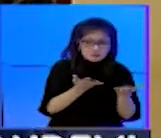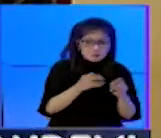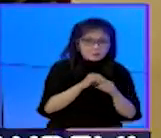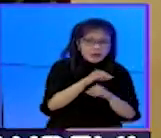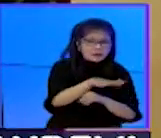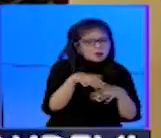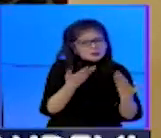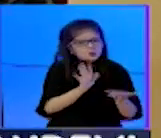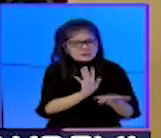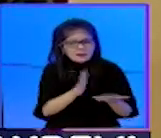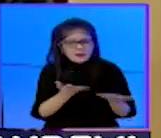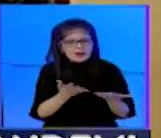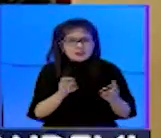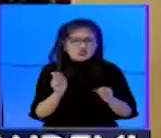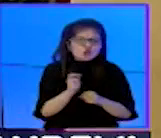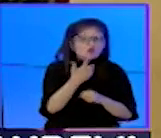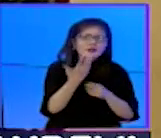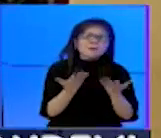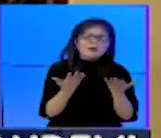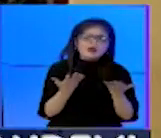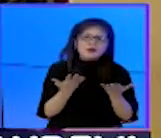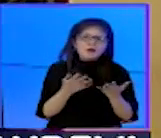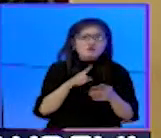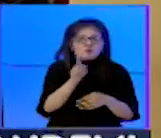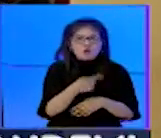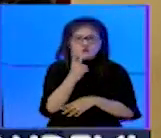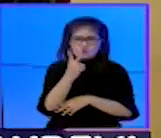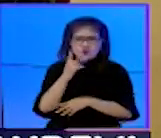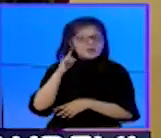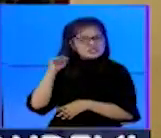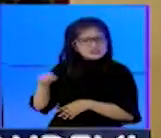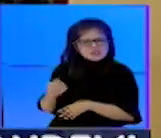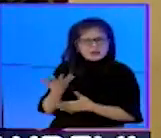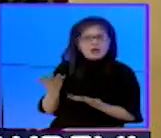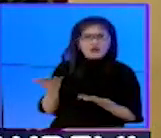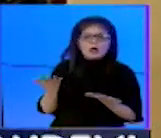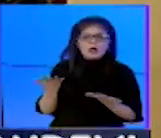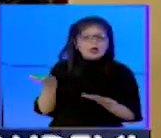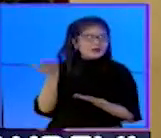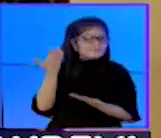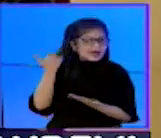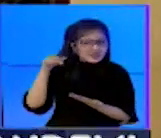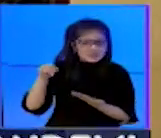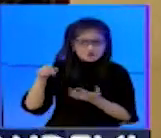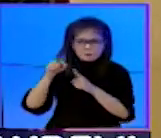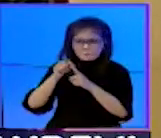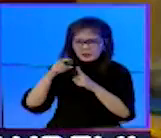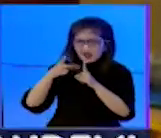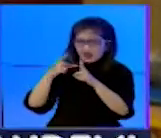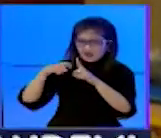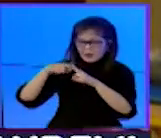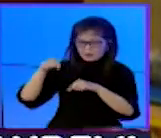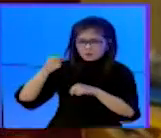sama kehidupan, apalagi kan anak dua, istri juga ada. Apa katanya juga kemarin di PHK begitu ya Bang?